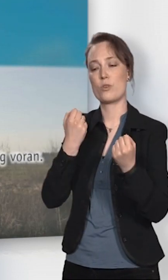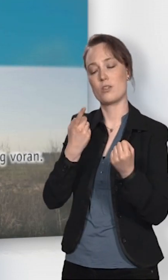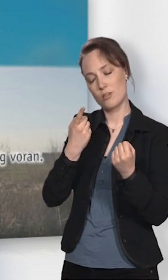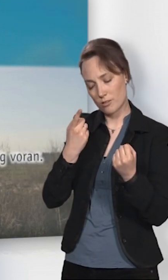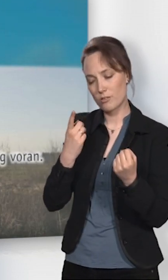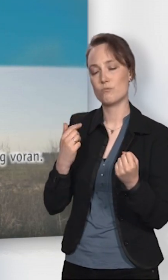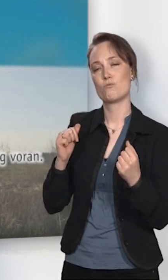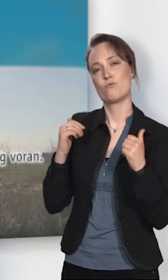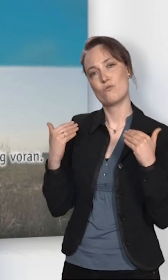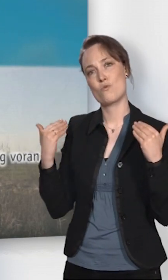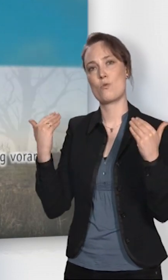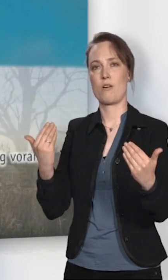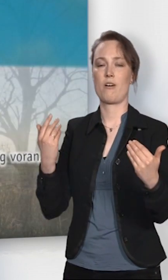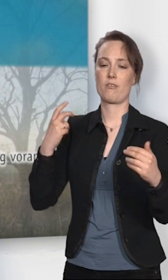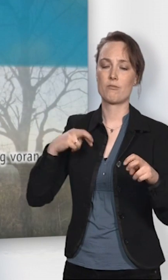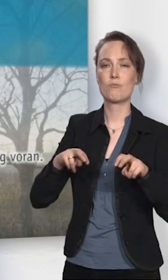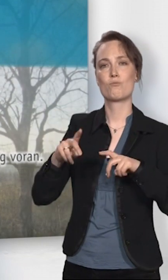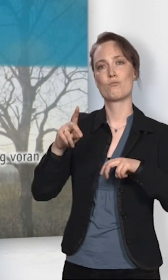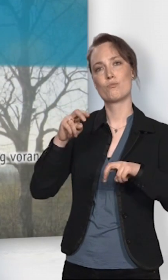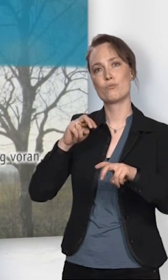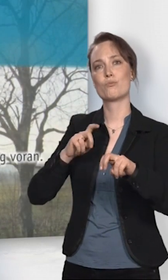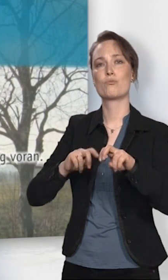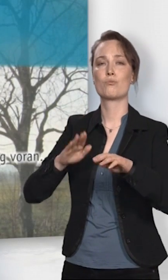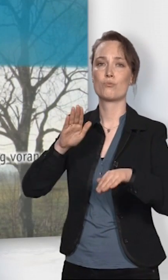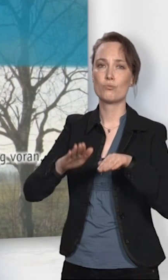mutig voran.